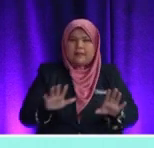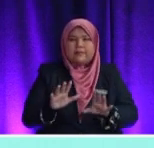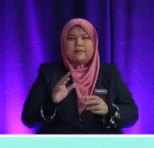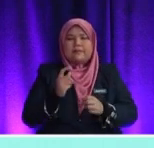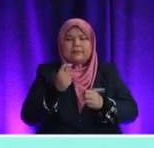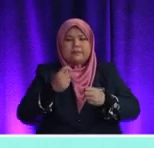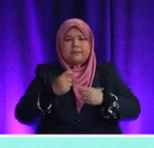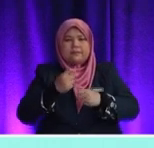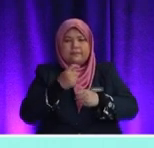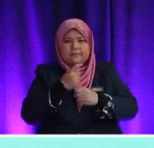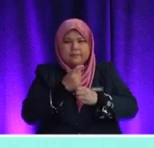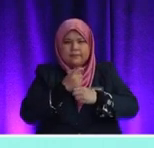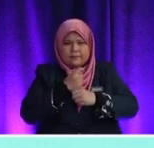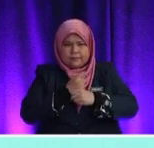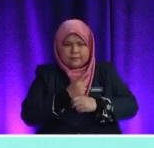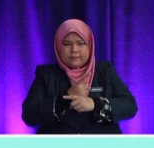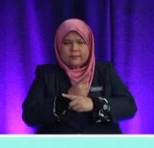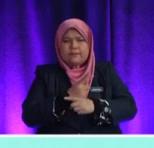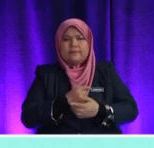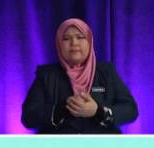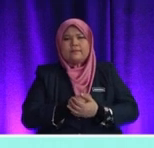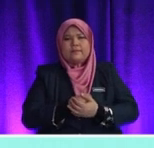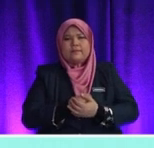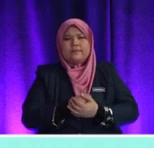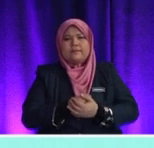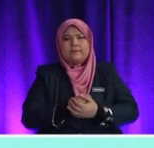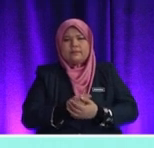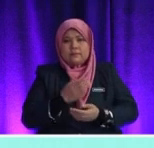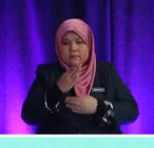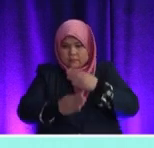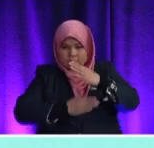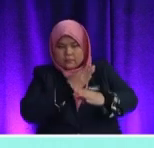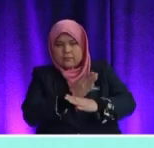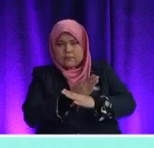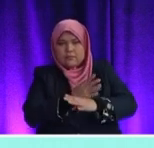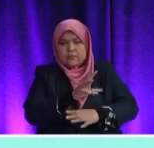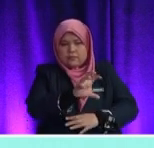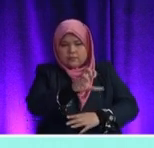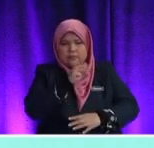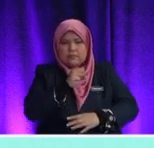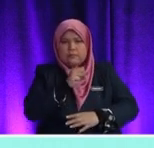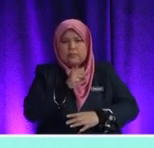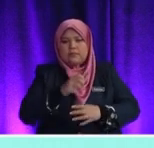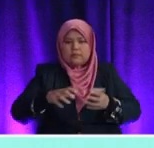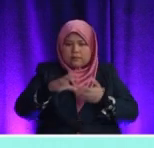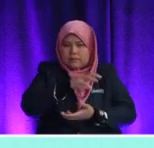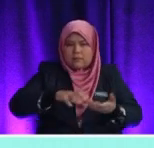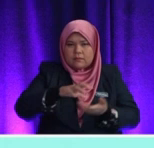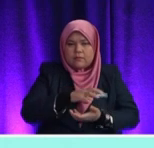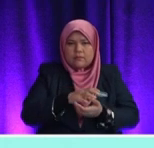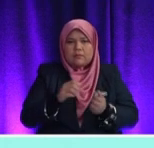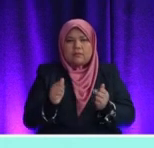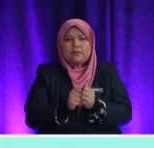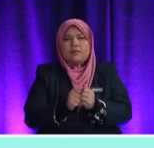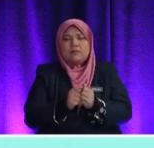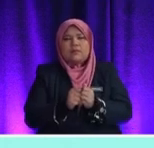nah bila kita kita dapatkan bahan-bahan daripada bumi sweety dalam bentuk keadaan yang bercampur dengan